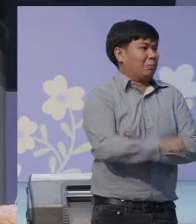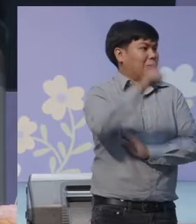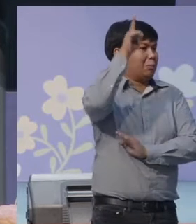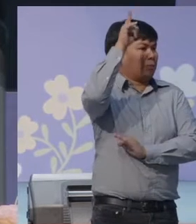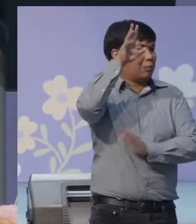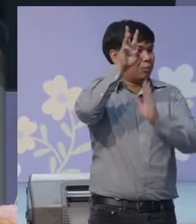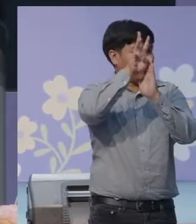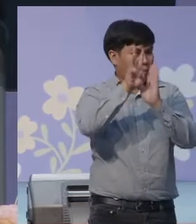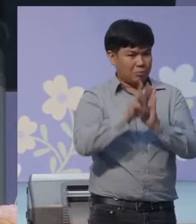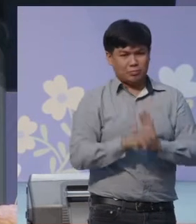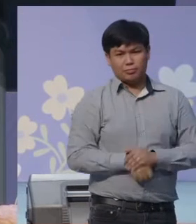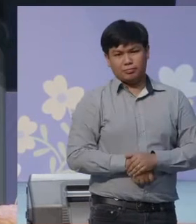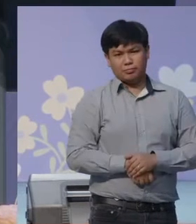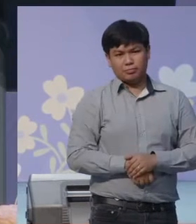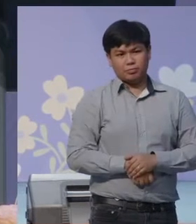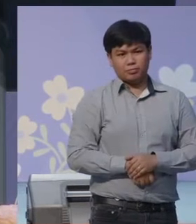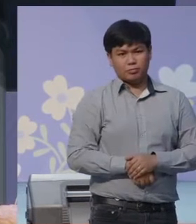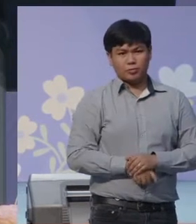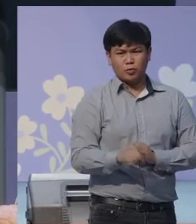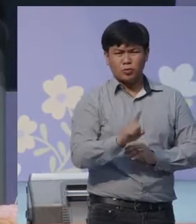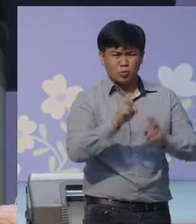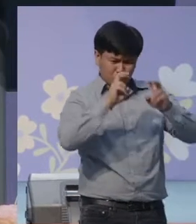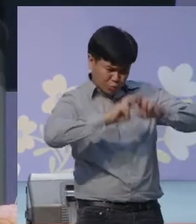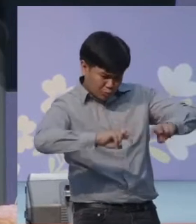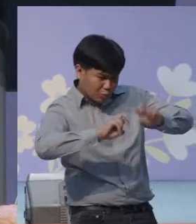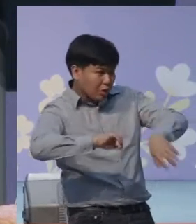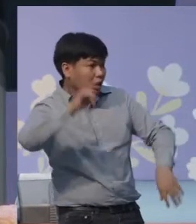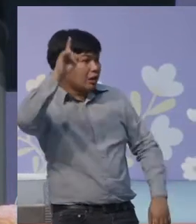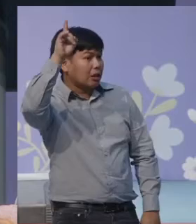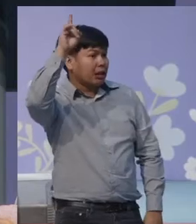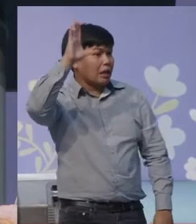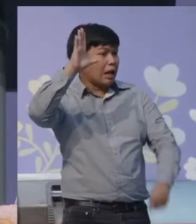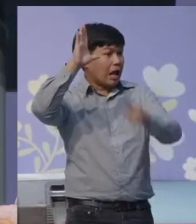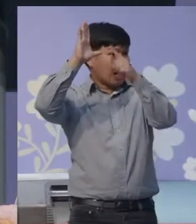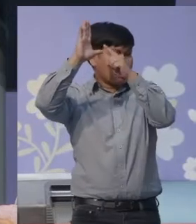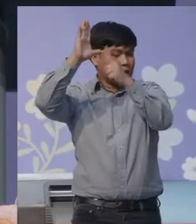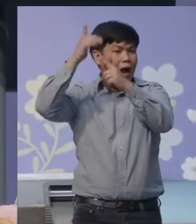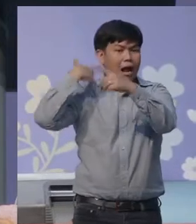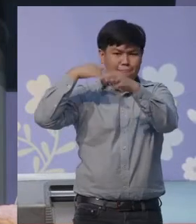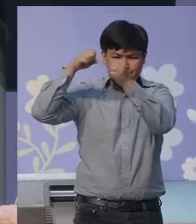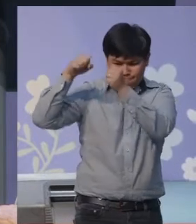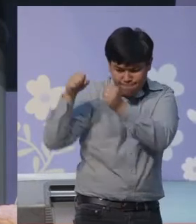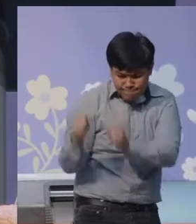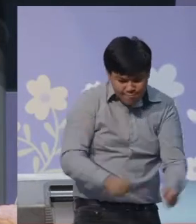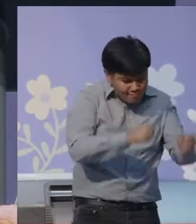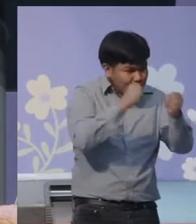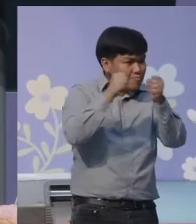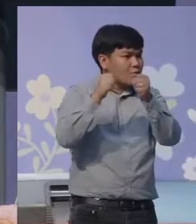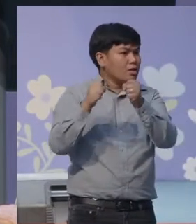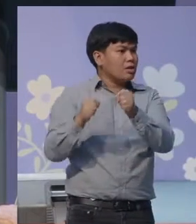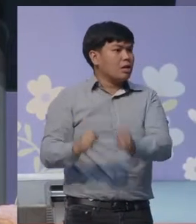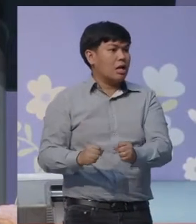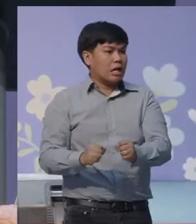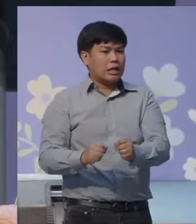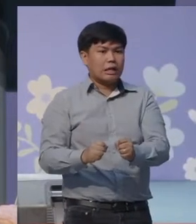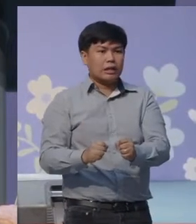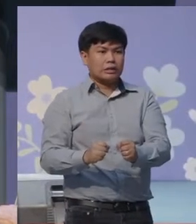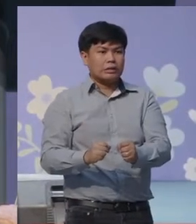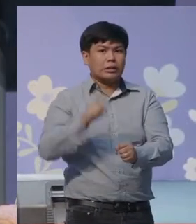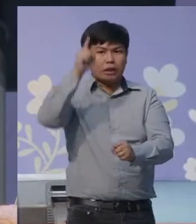Hana. Anong pinag-aaralan natin dito? Ang Diyos ay makapangyarihan at siya ang nagtatakda ng